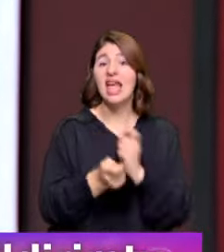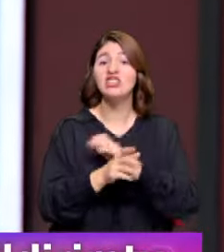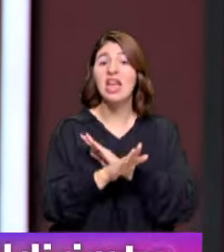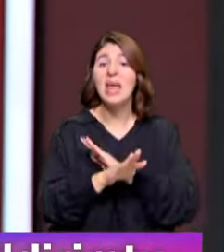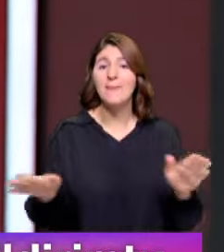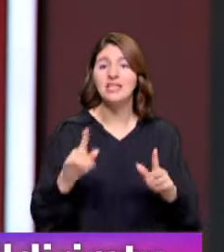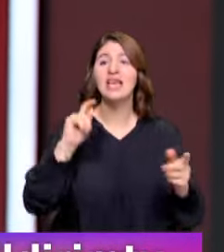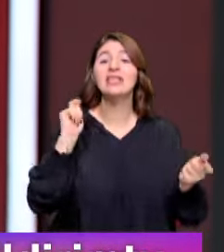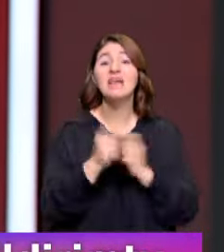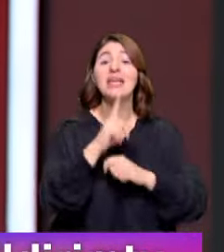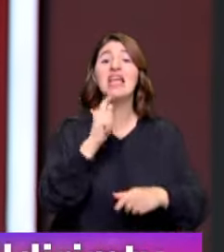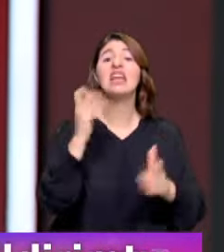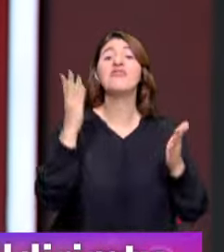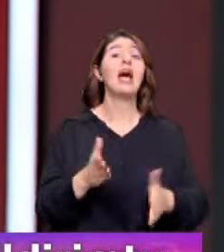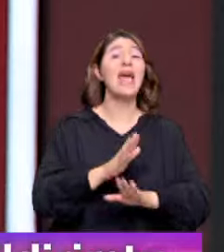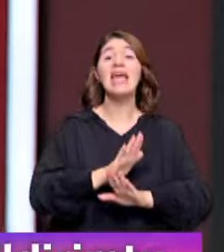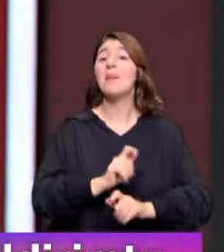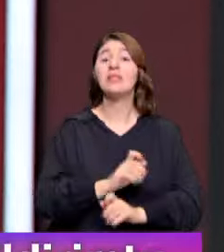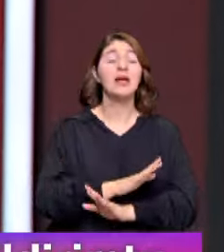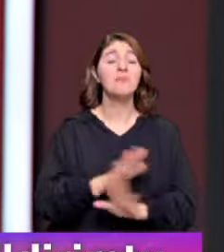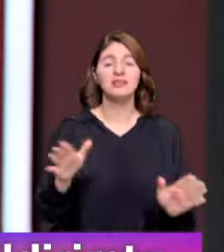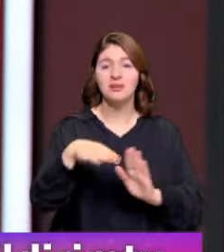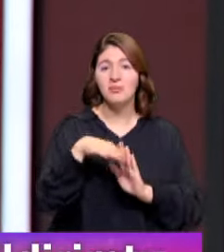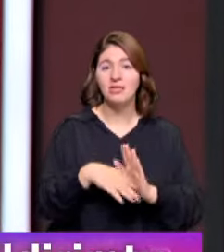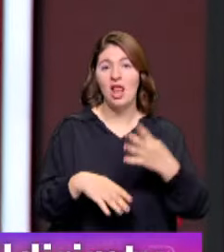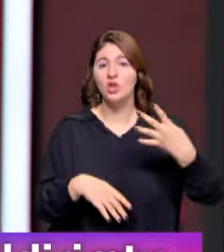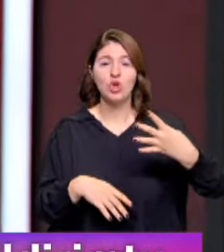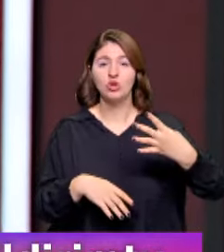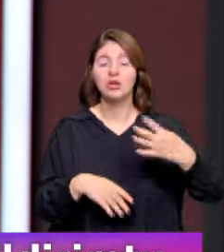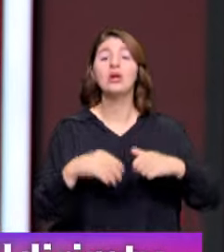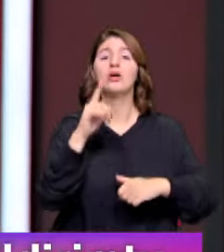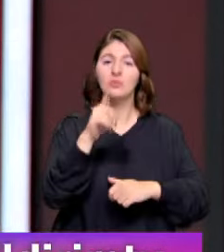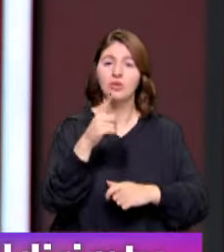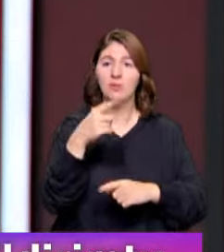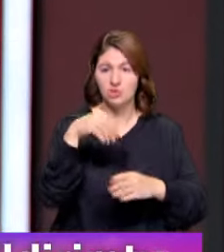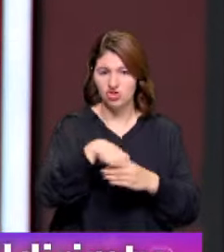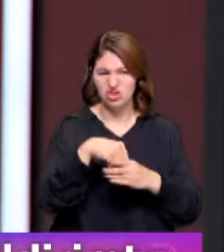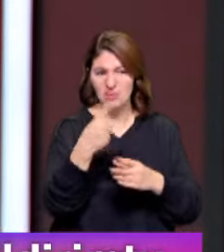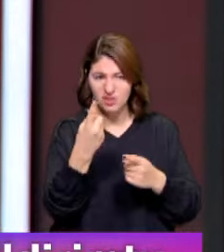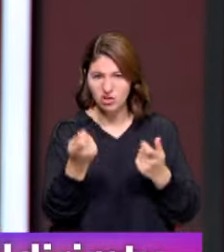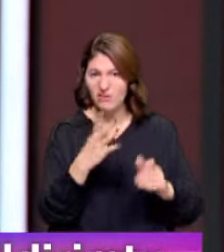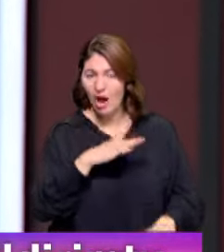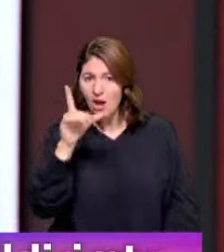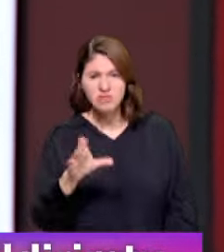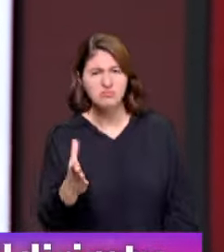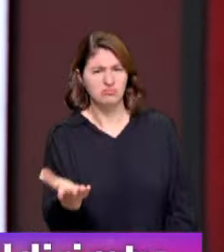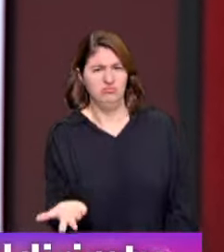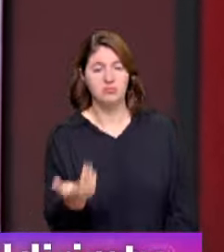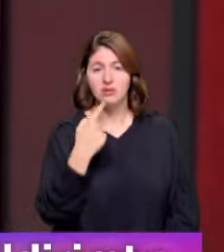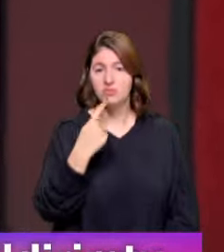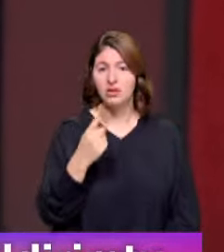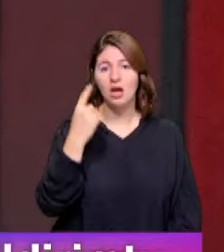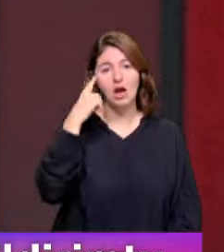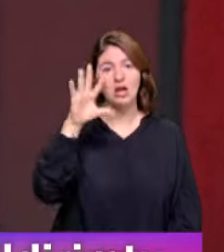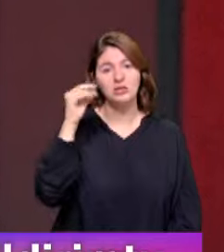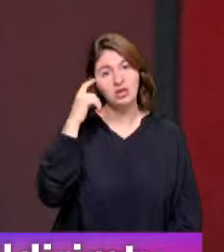değiştirilemez, değiştirilmesi teklif dahi edilemez maddeleri üzerinde de bir çalışma mı yapılıyor acaba sorusunu